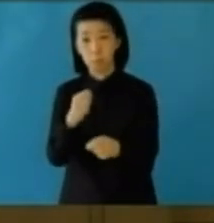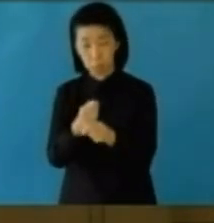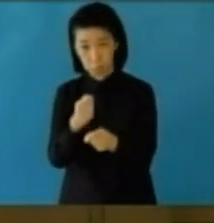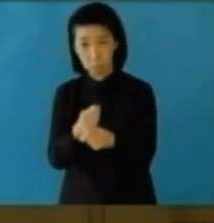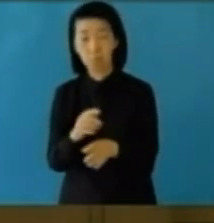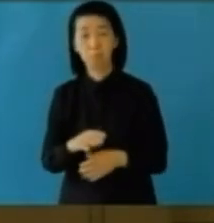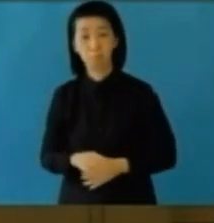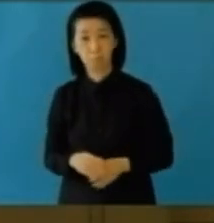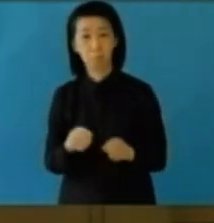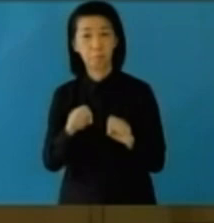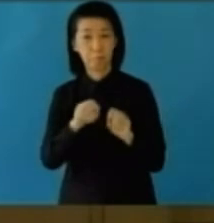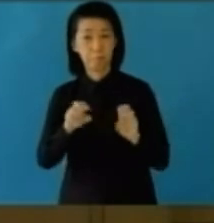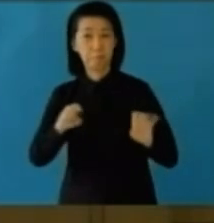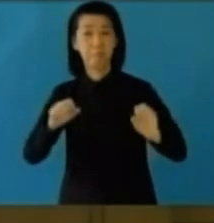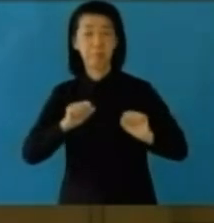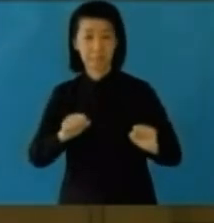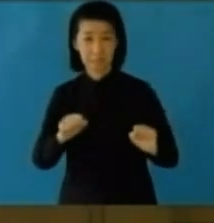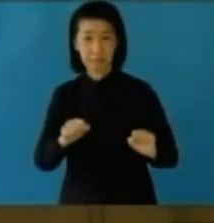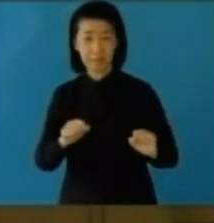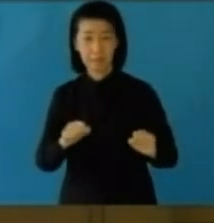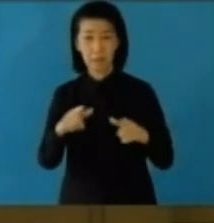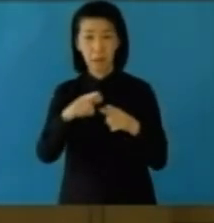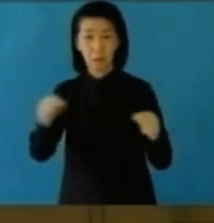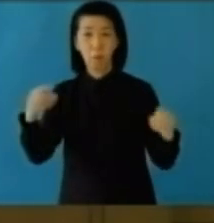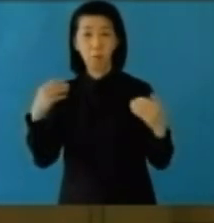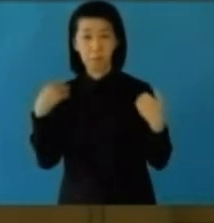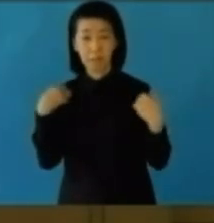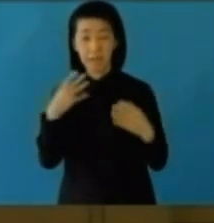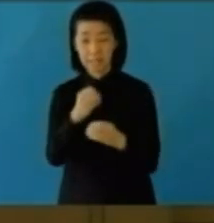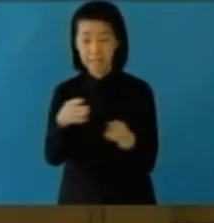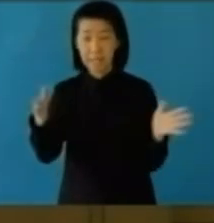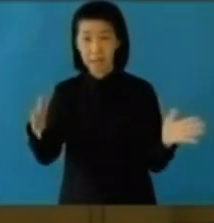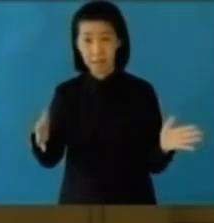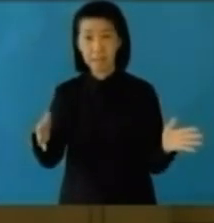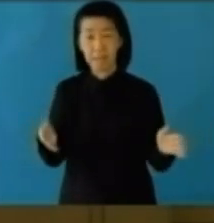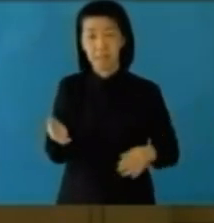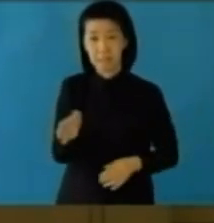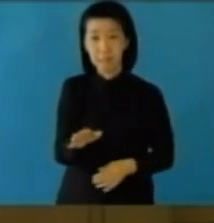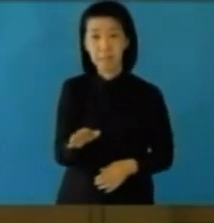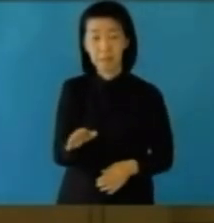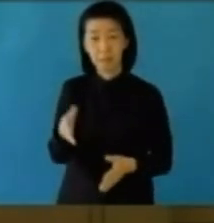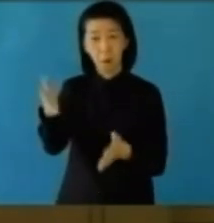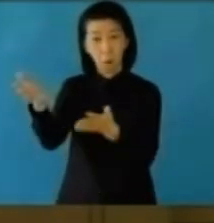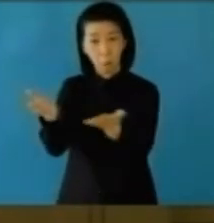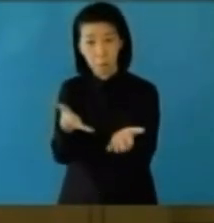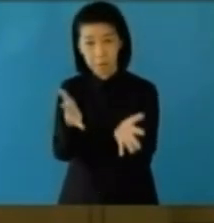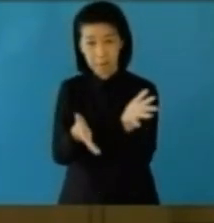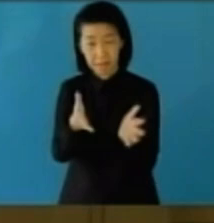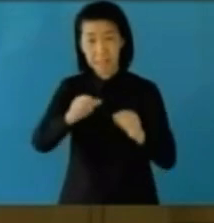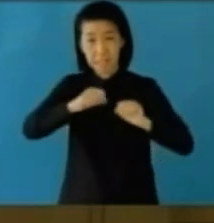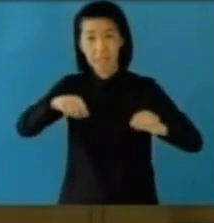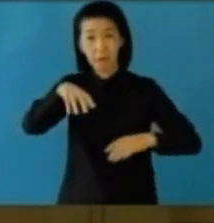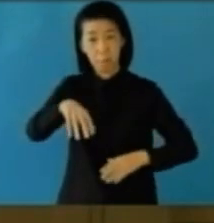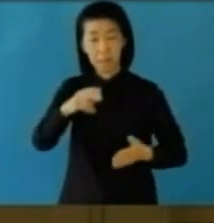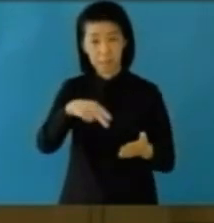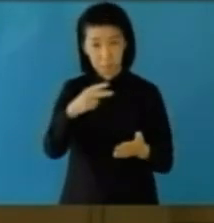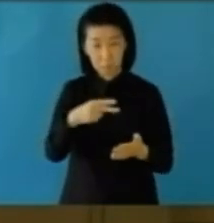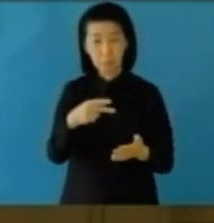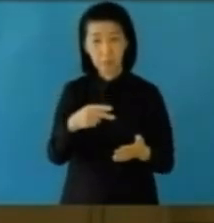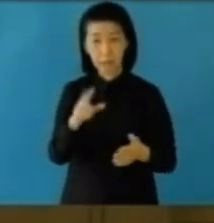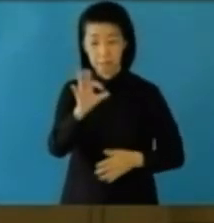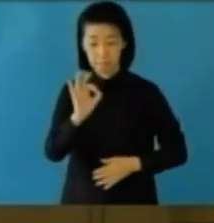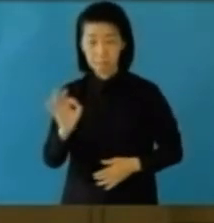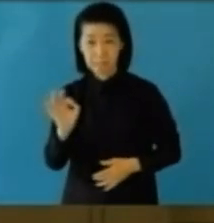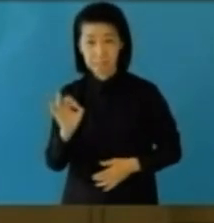こととしております。国体大会期間中に設置されるおもてなし広場においては、食や特産品ブース